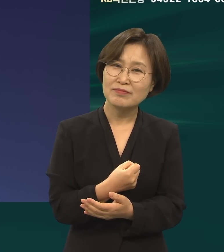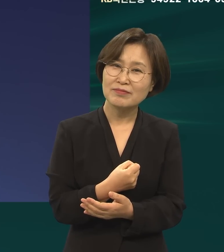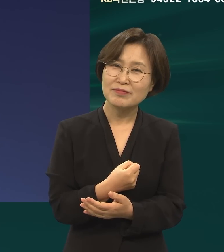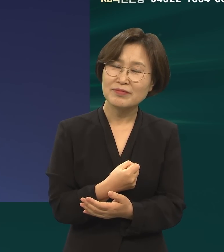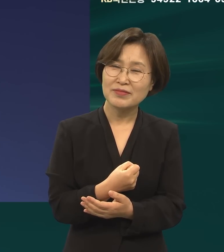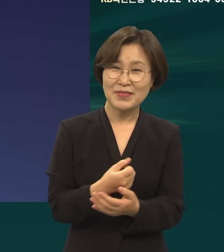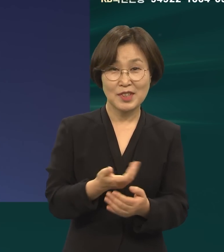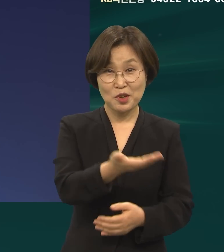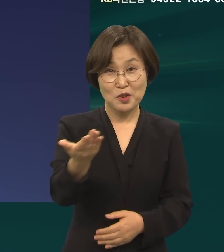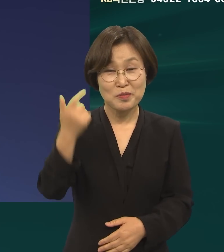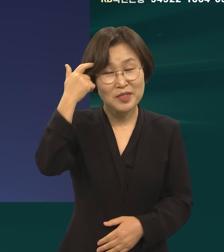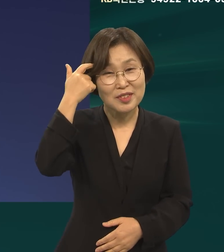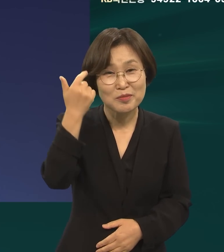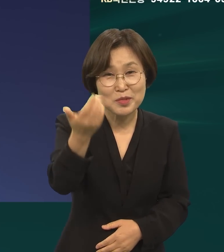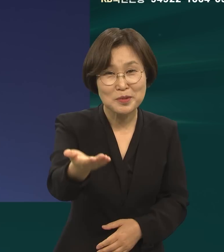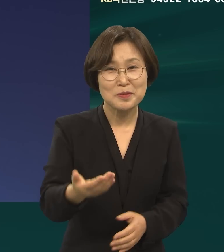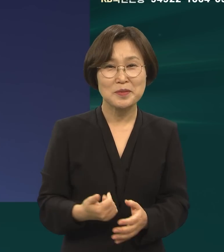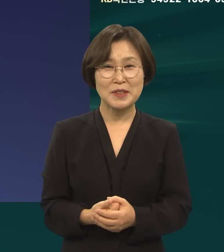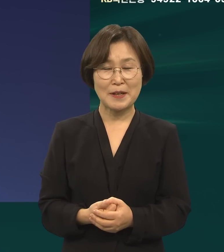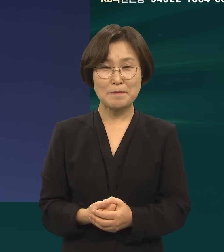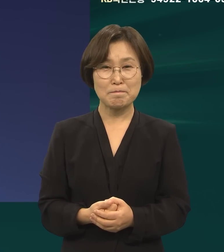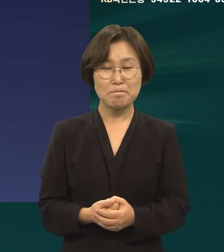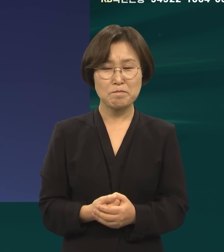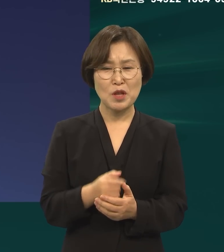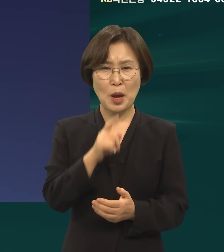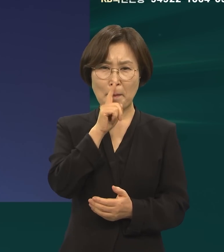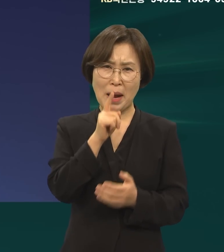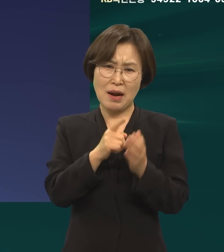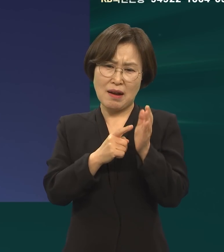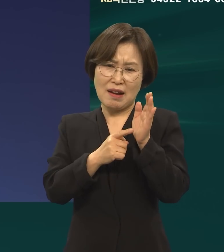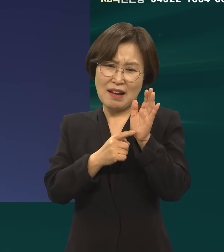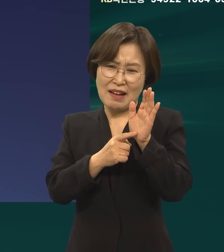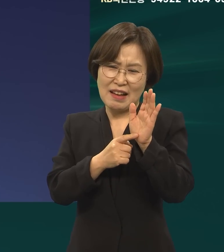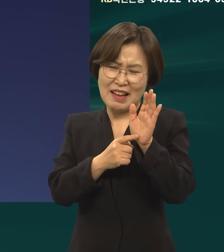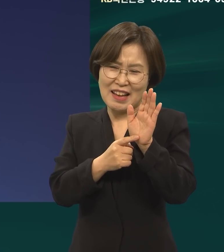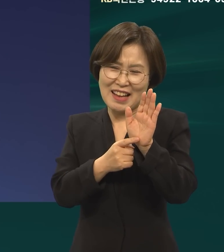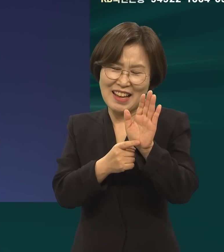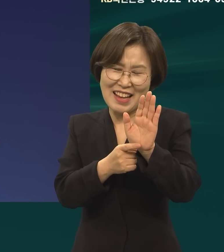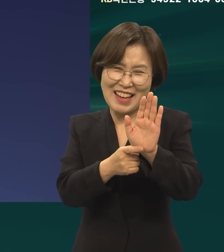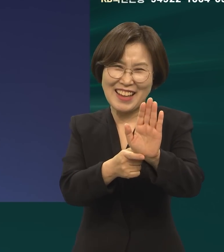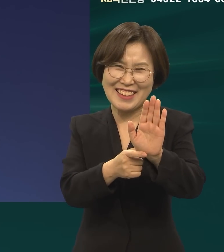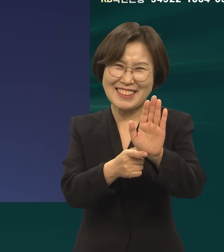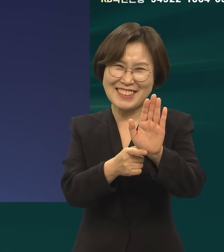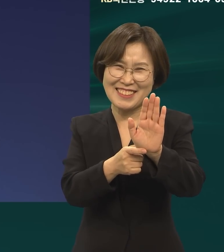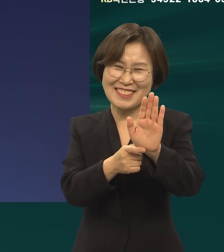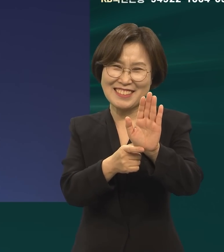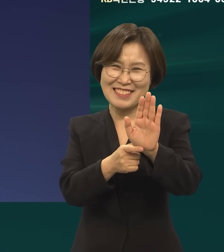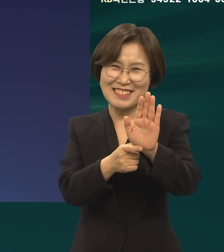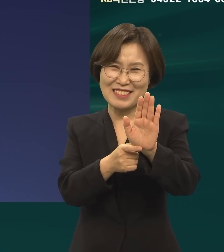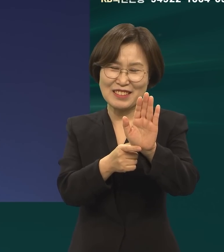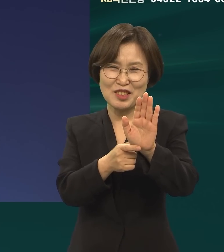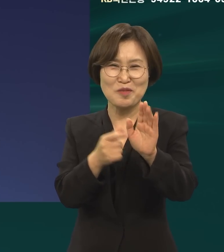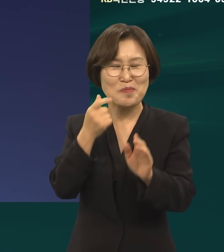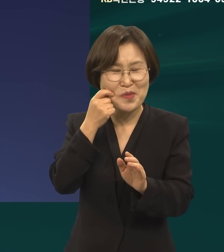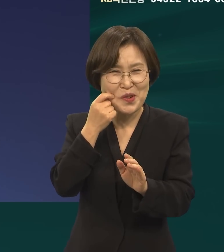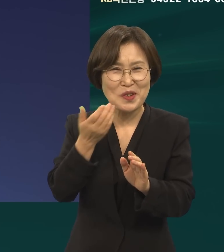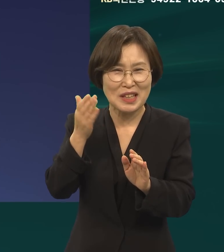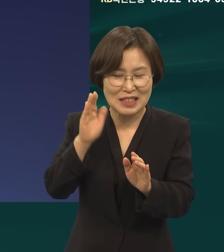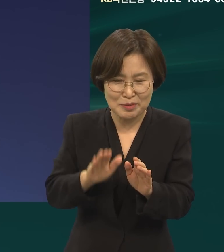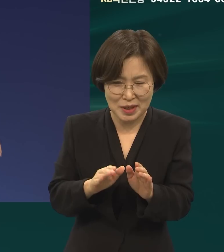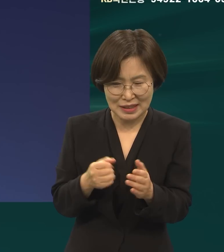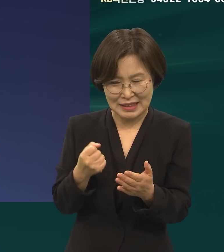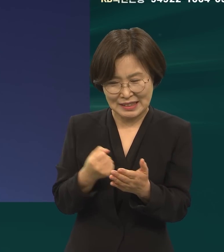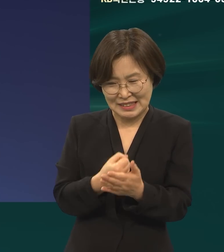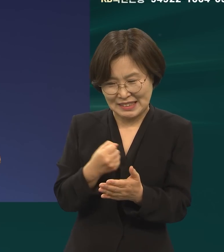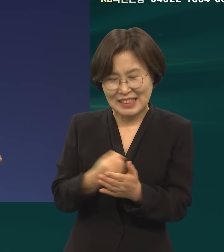자, 물어볼게요. 말은 안 하지만 있어요, 없어요? 네. 아까보다 더 목소리가